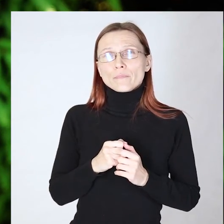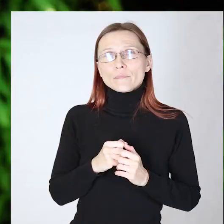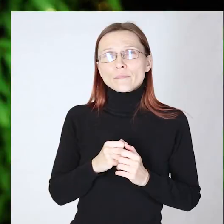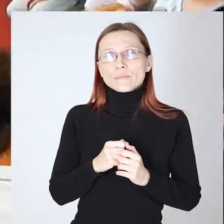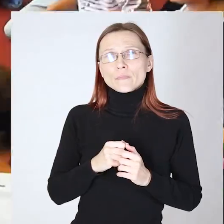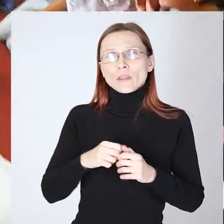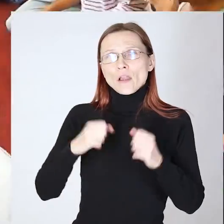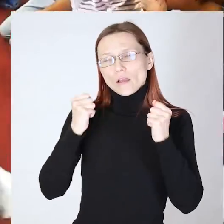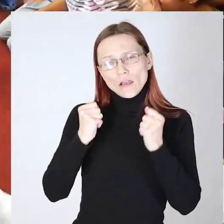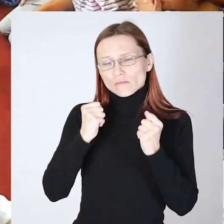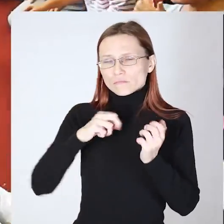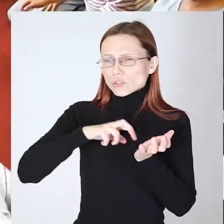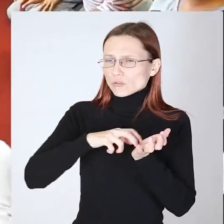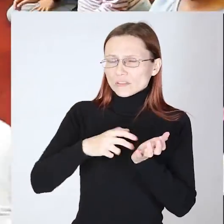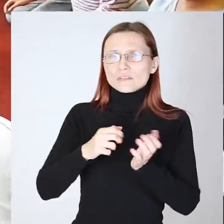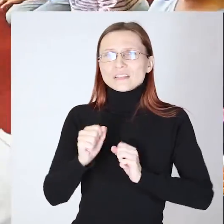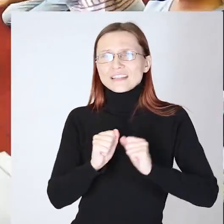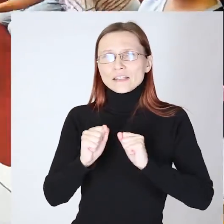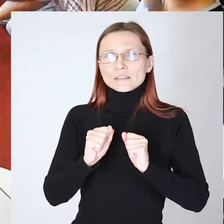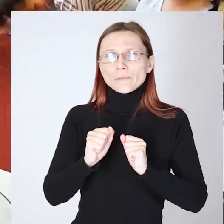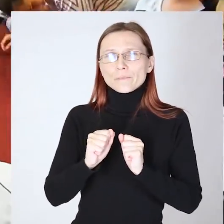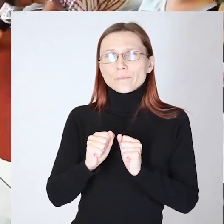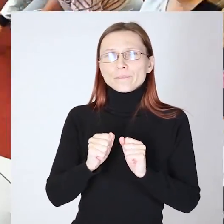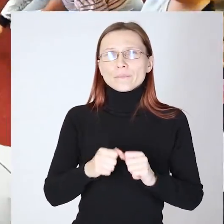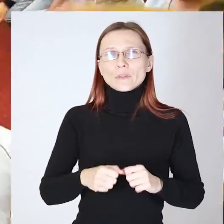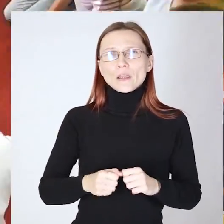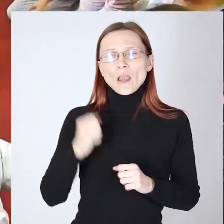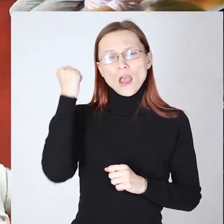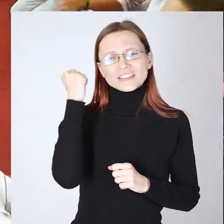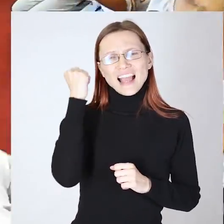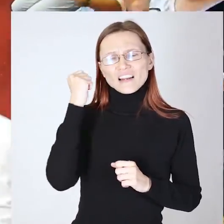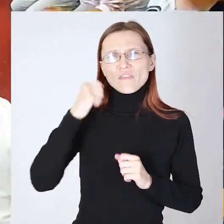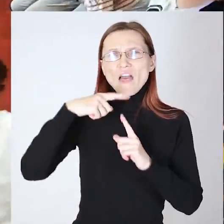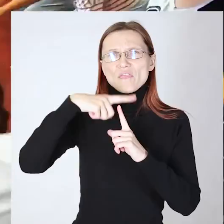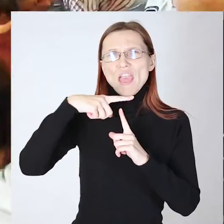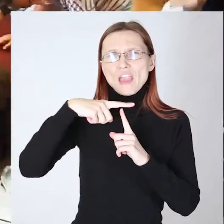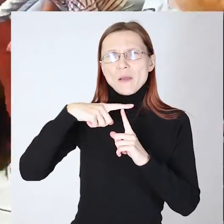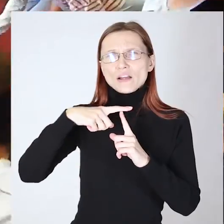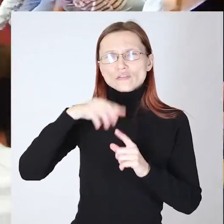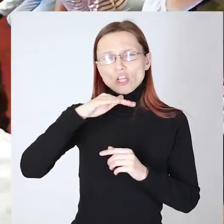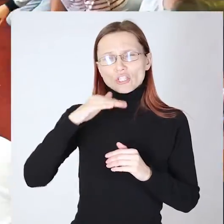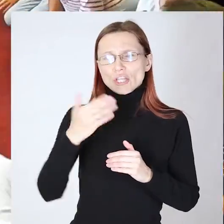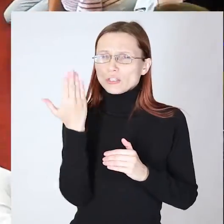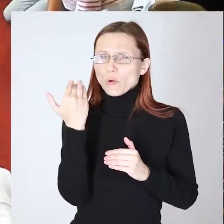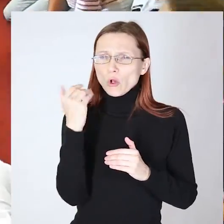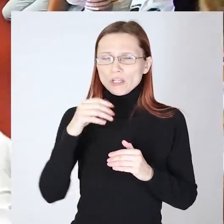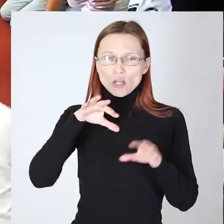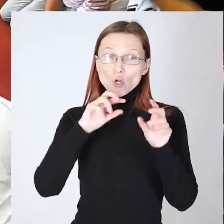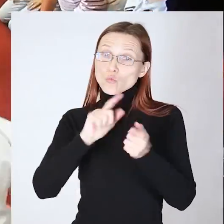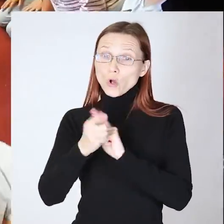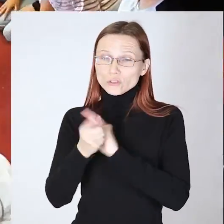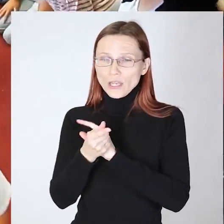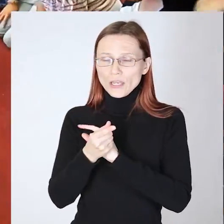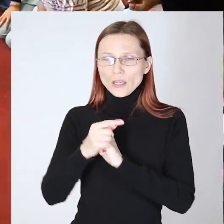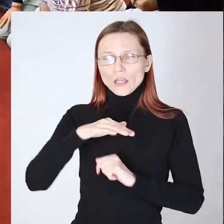dramaturgického tanca. To bola taká základná téma. A boli tu deti, ktoré vedia tancovať a deti, ktoré